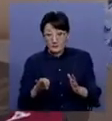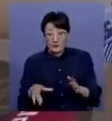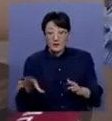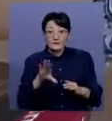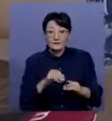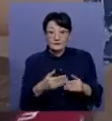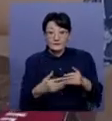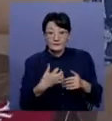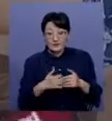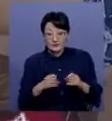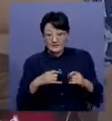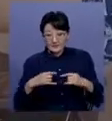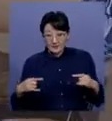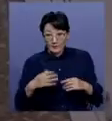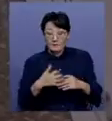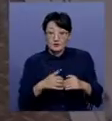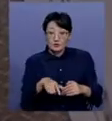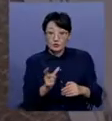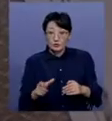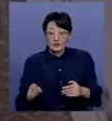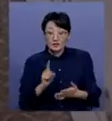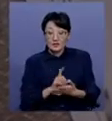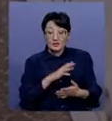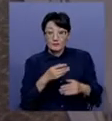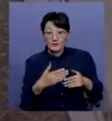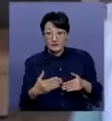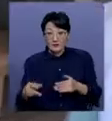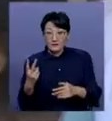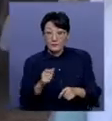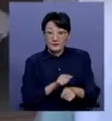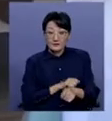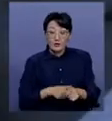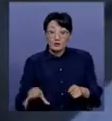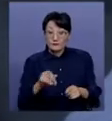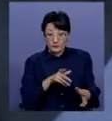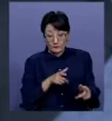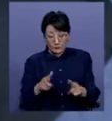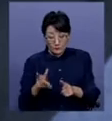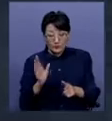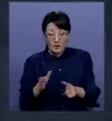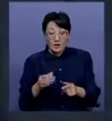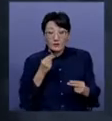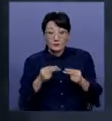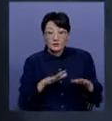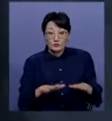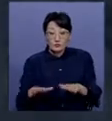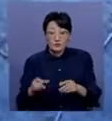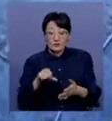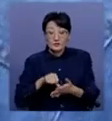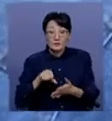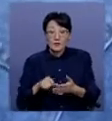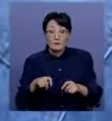вот эти между столами, между людьми должны соблюдать 2 метра дистанция. Это все сделает. Осылайша тамақтану орындарының